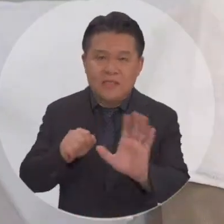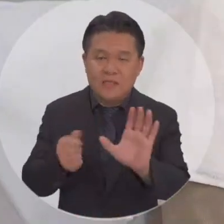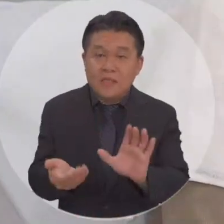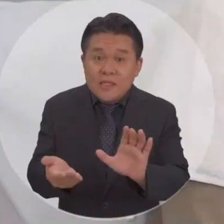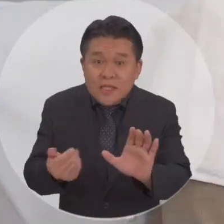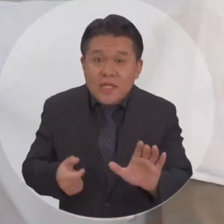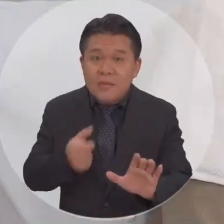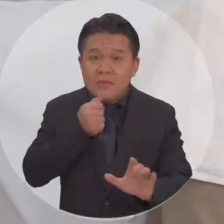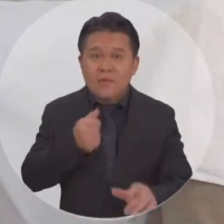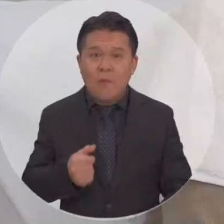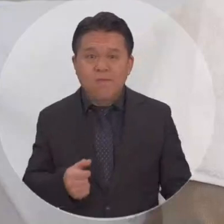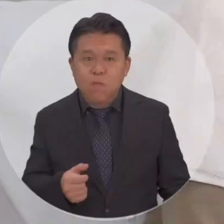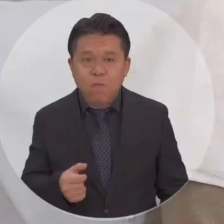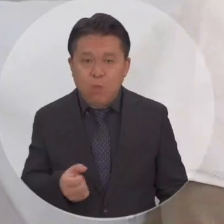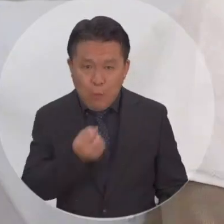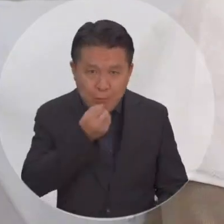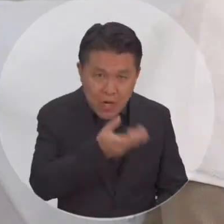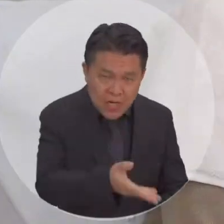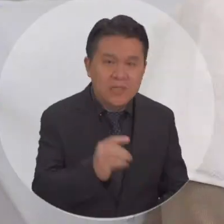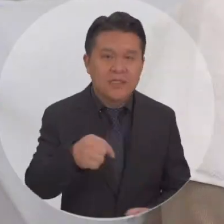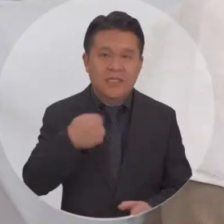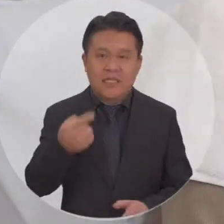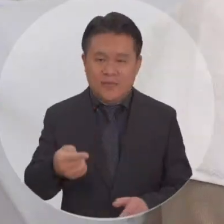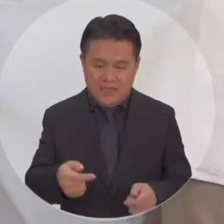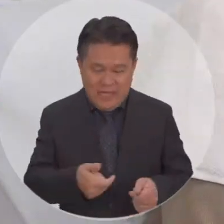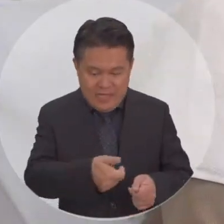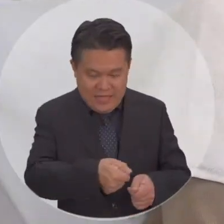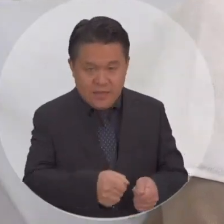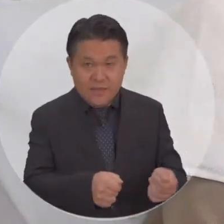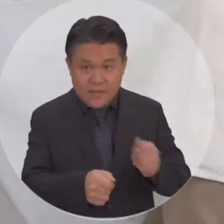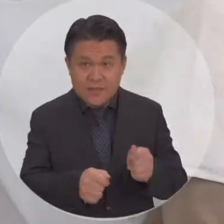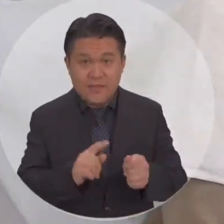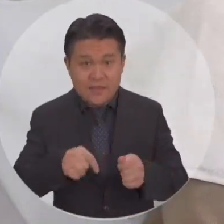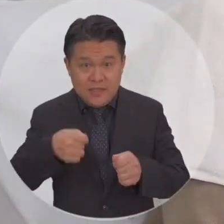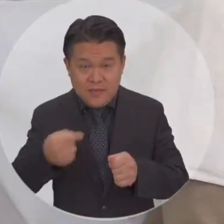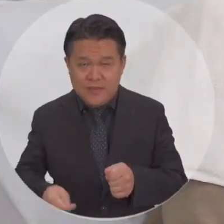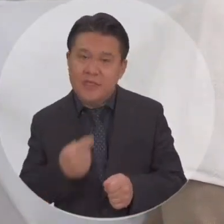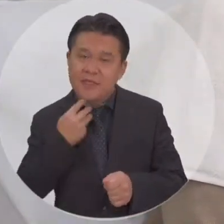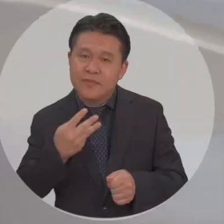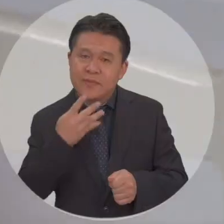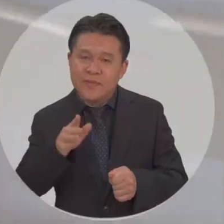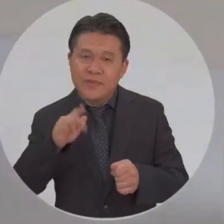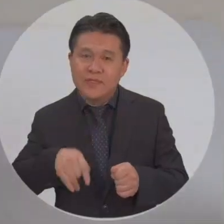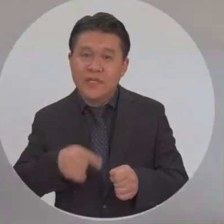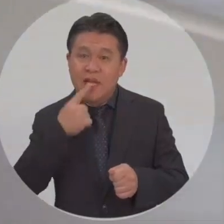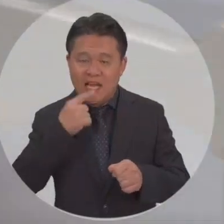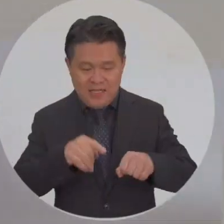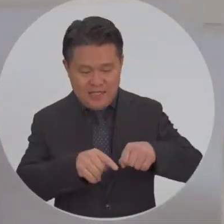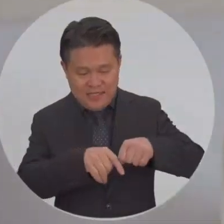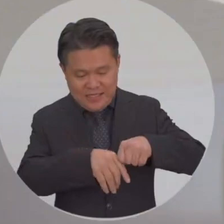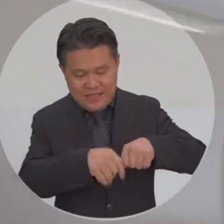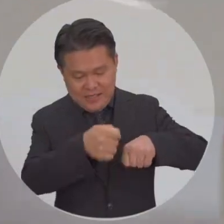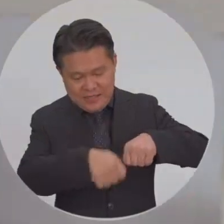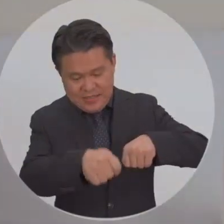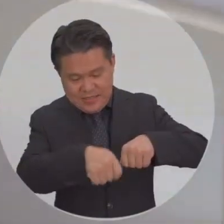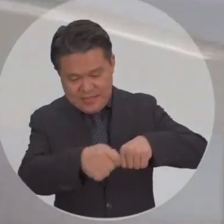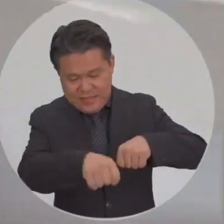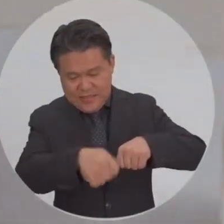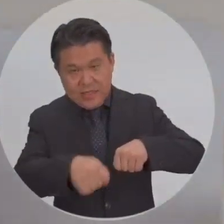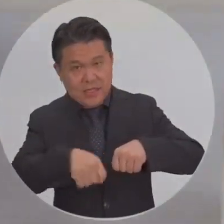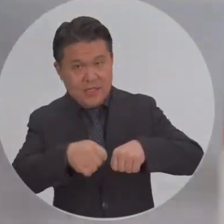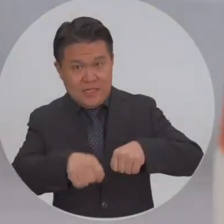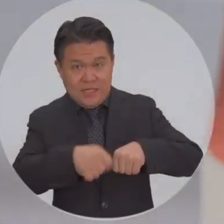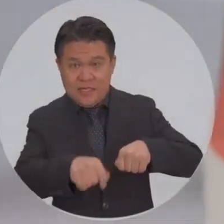칫솔질 전 물로 입안을 헹구도록 하고 칫솔에 치약을 묻혀 3, 4분간 잇몸에서 치아 방향으로